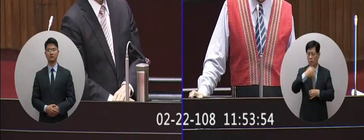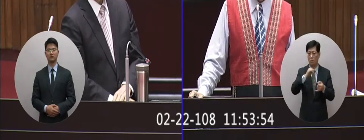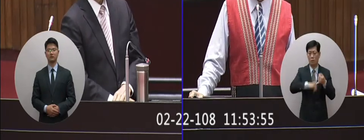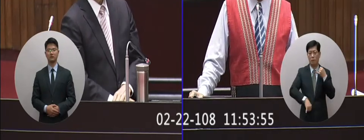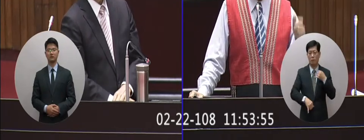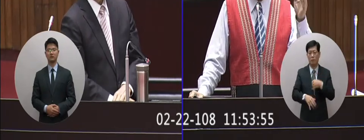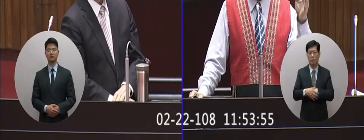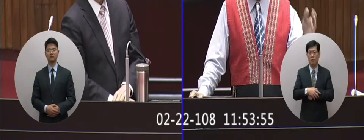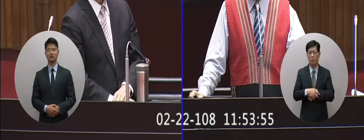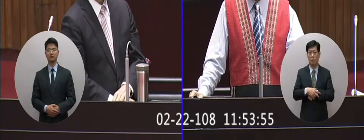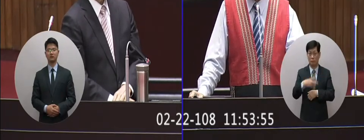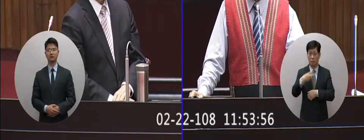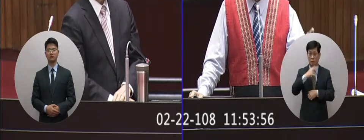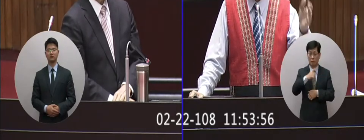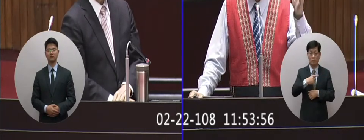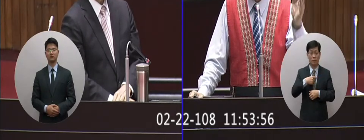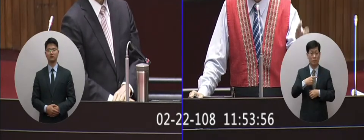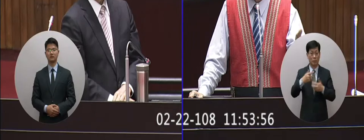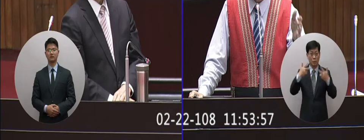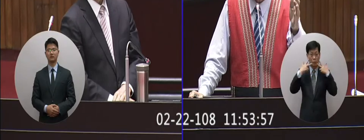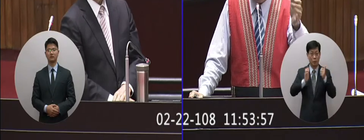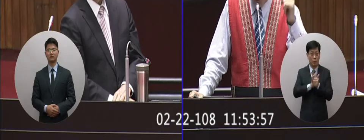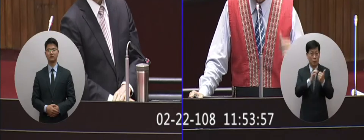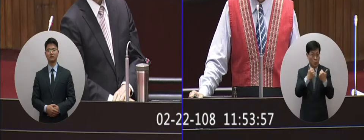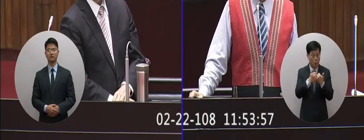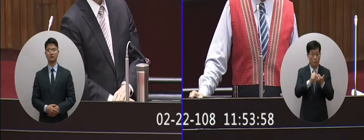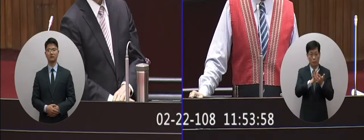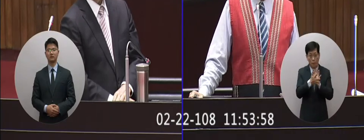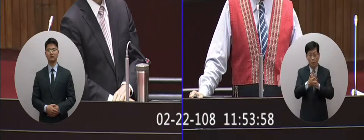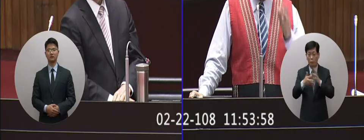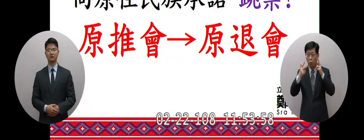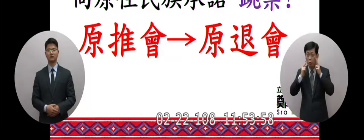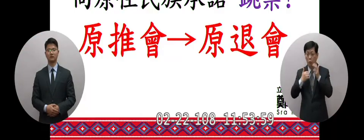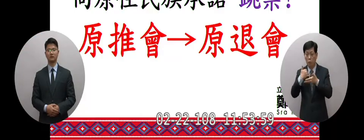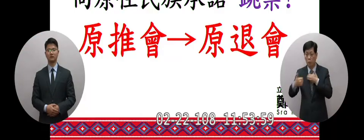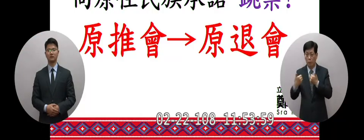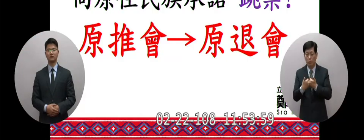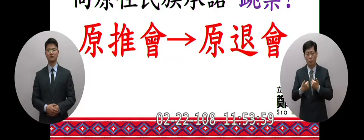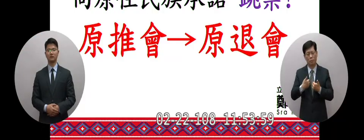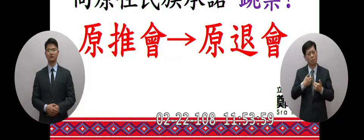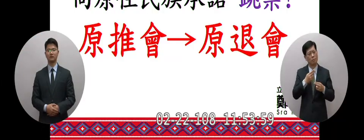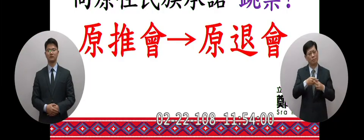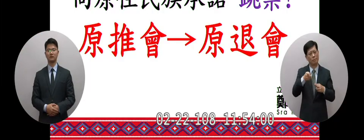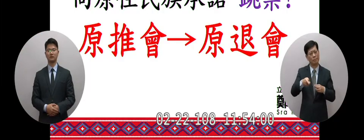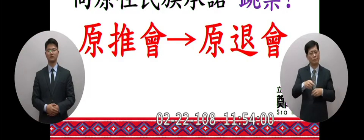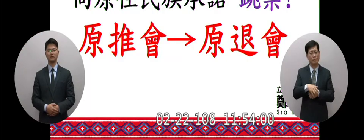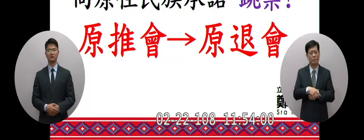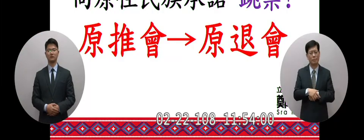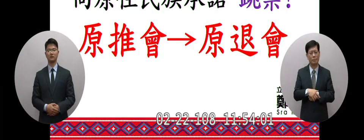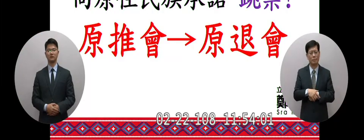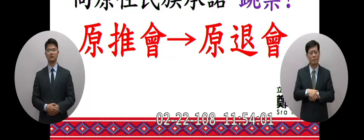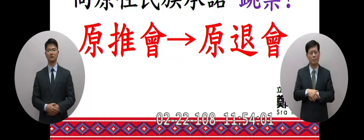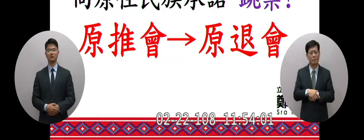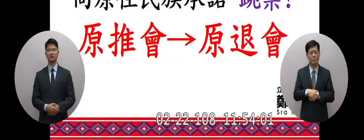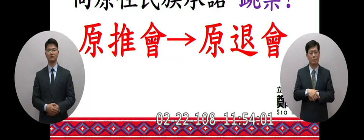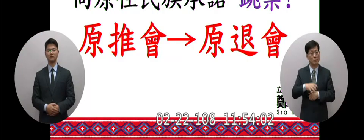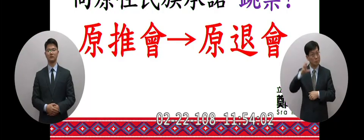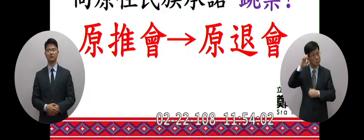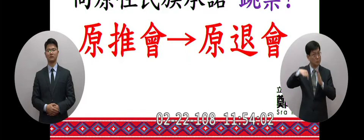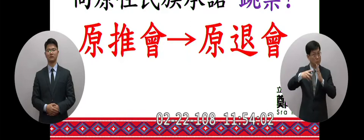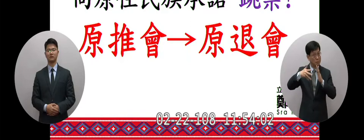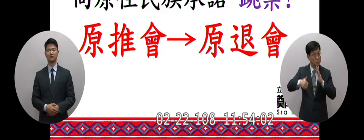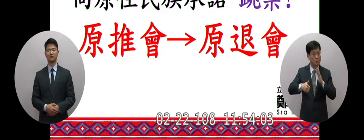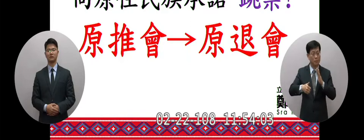票，而且是延推会变成延退会。我相信这个苏院长，